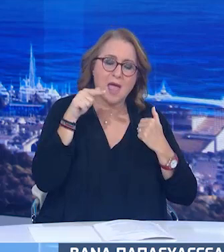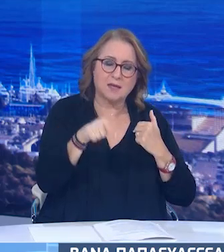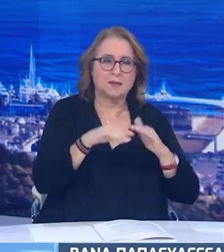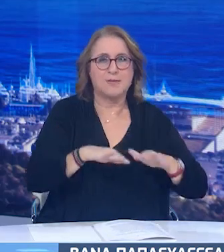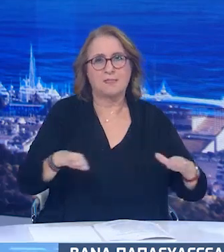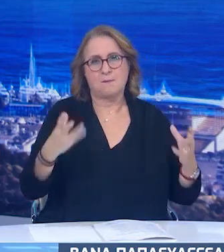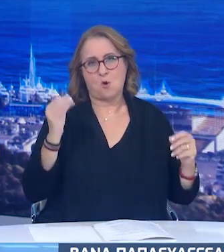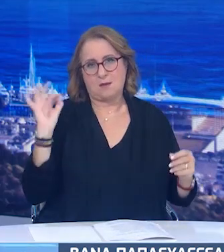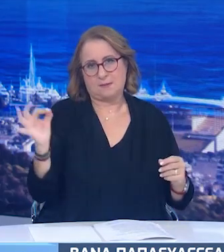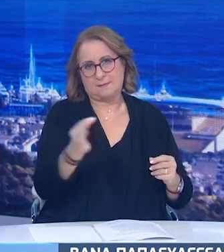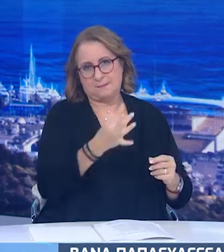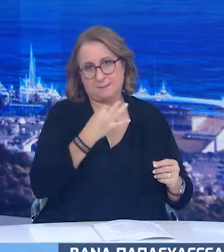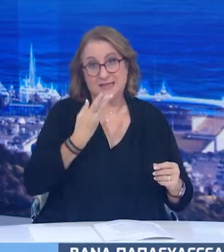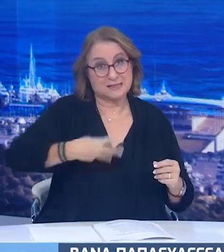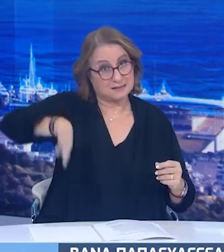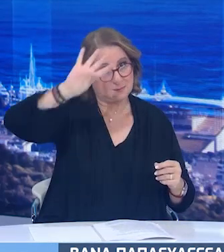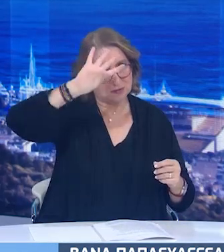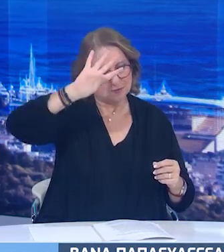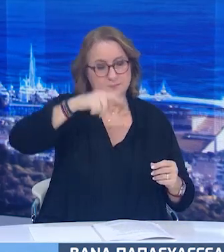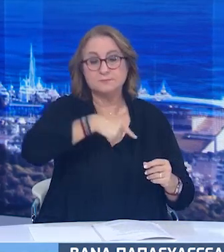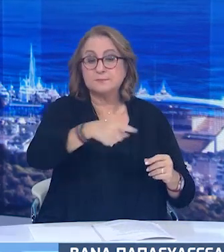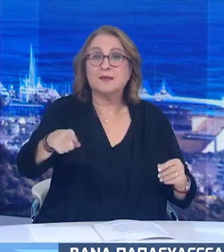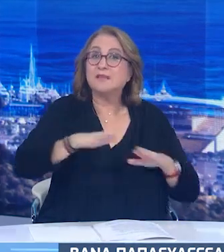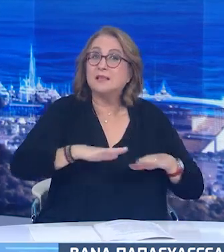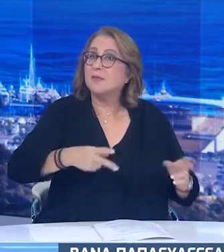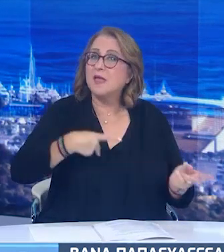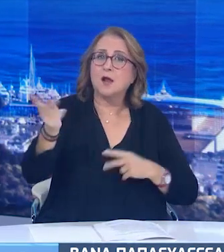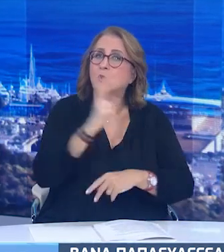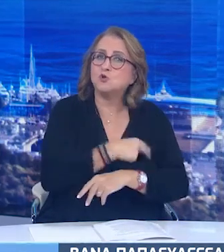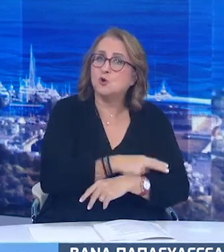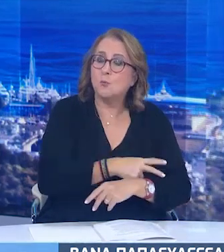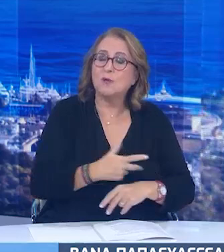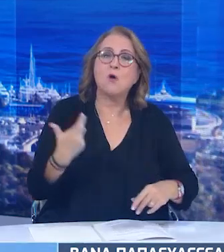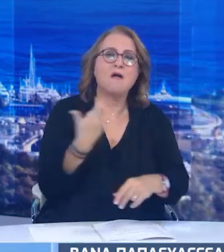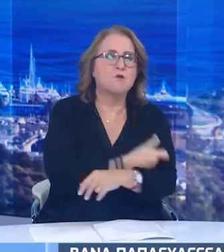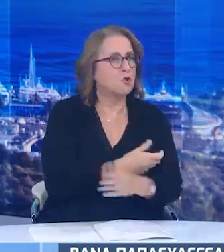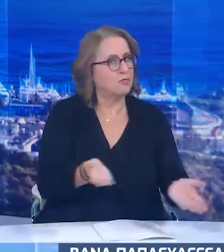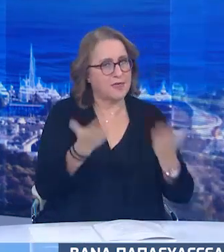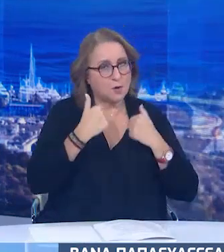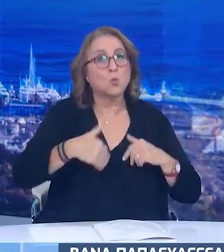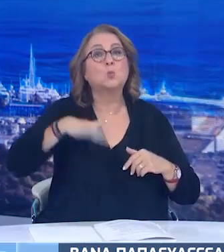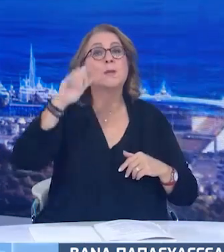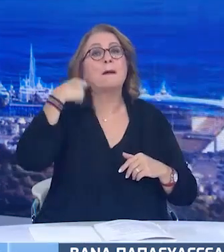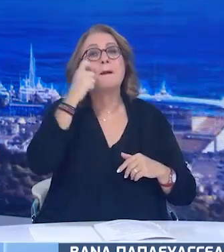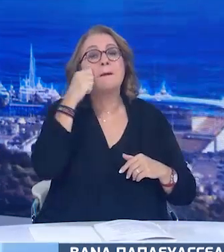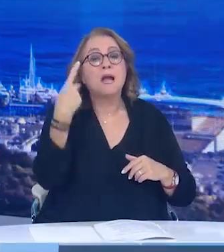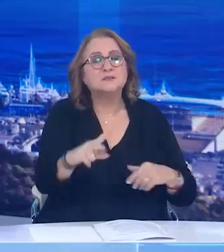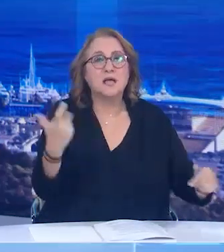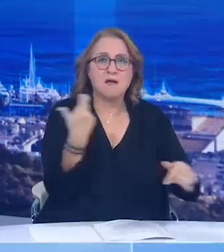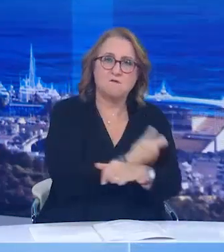τα περισσότερα παιδιά που νοσηλεύονταν ήταν ανεμβολία στα παιδιά, ανεμβολία των γονέων. Σας ευχαριστώ πολύ και θα είμαι στη διάθεσή σας για